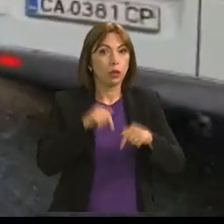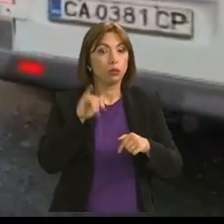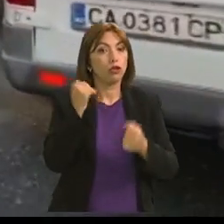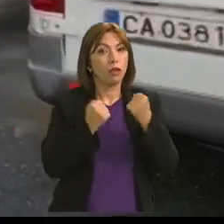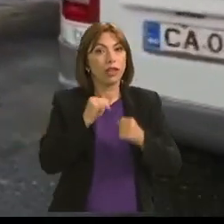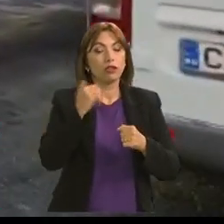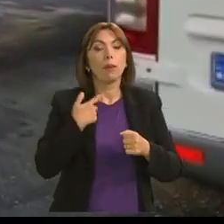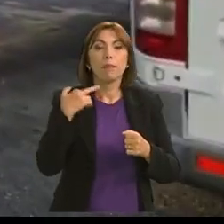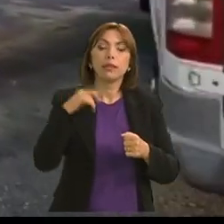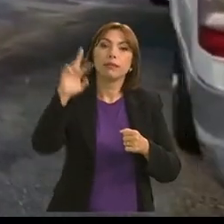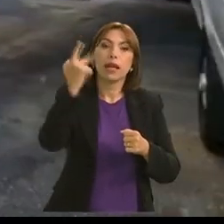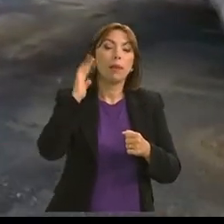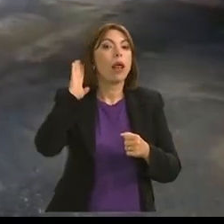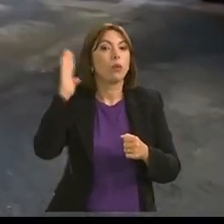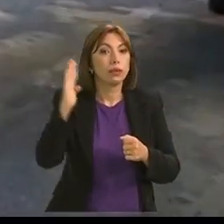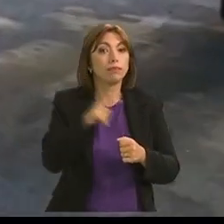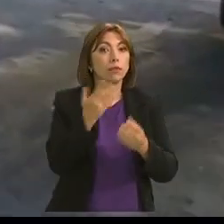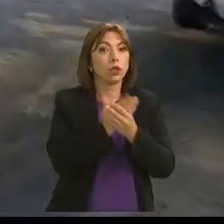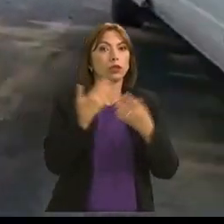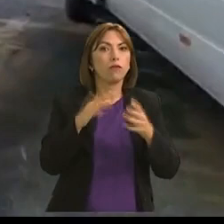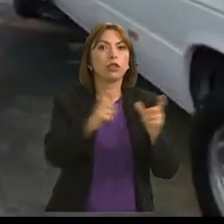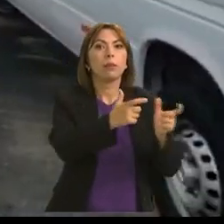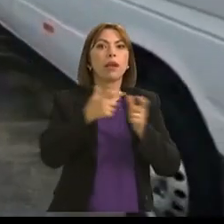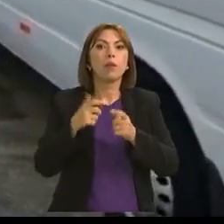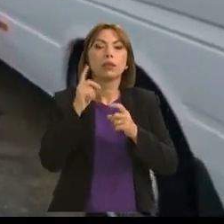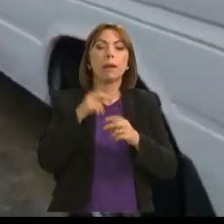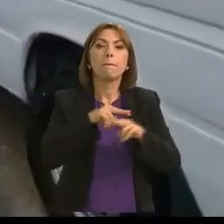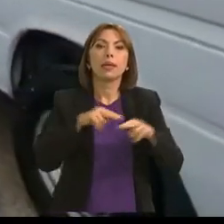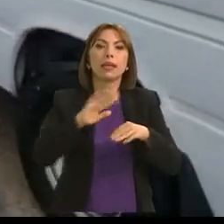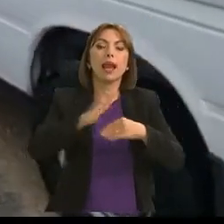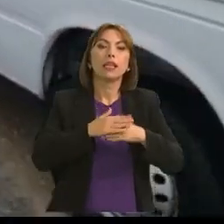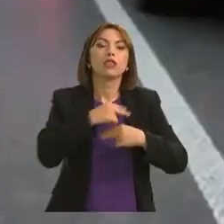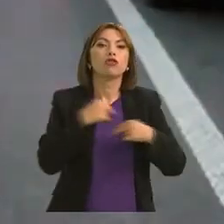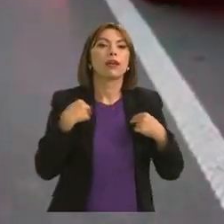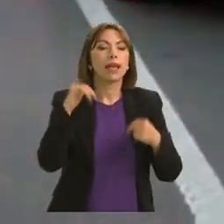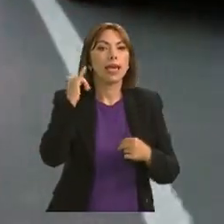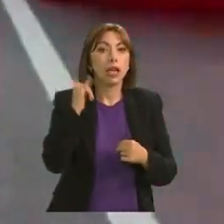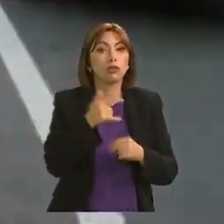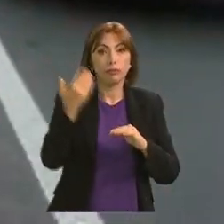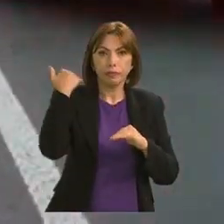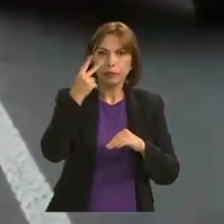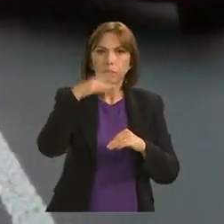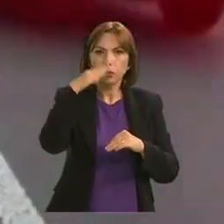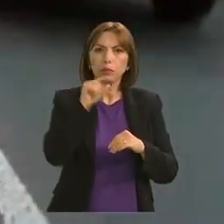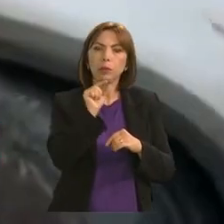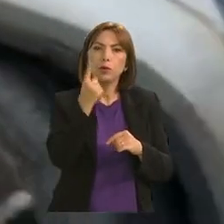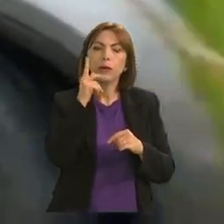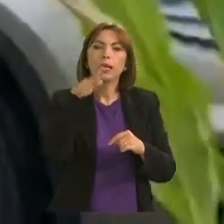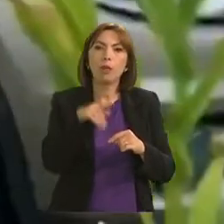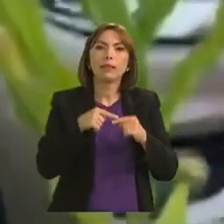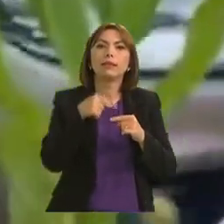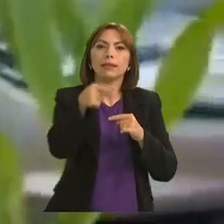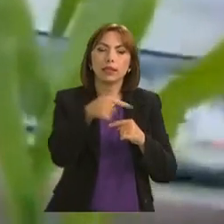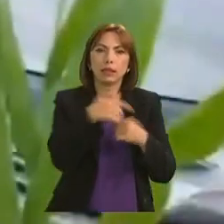cât și martorii să fie chemați la audieri. Dosarul a fost preluat de parchetul de pe lângă judecătoria din Iași. În urmă cu 2 zile, la mai puțin de 1 kilometru